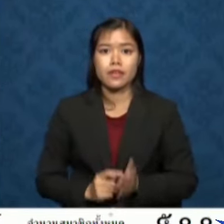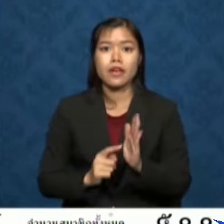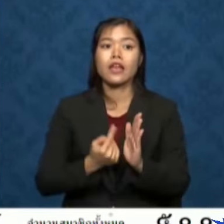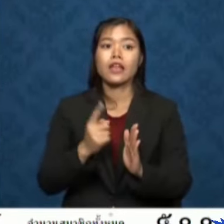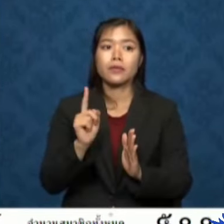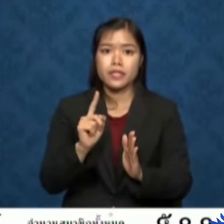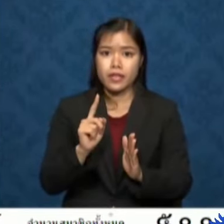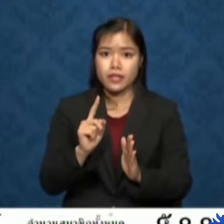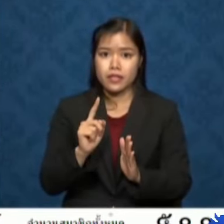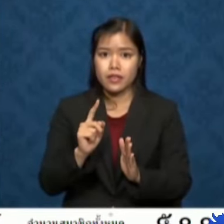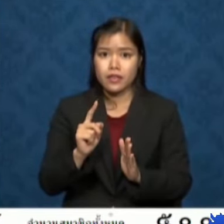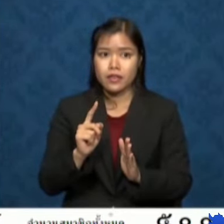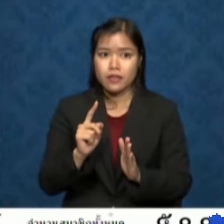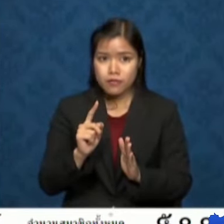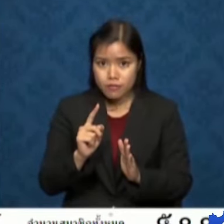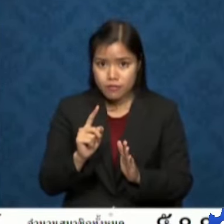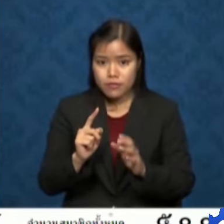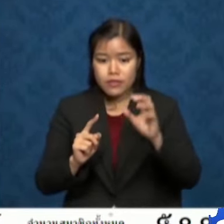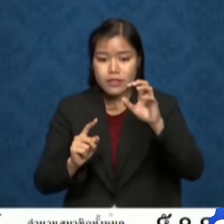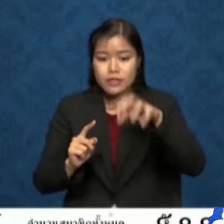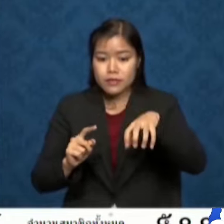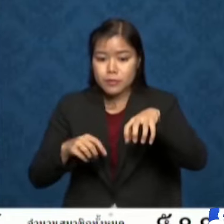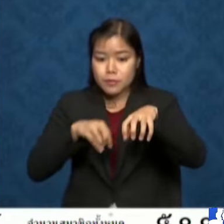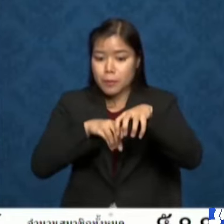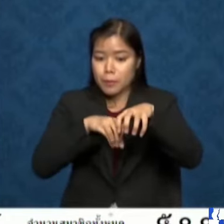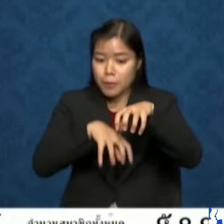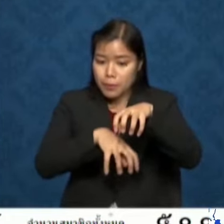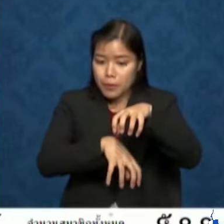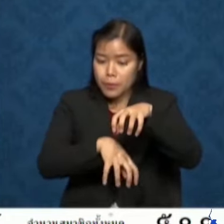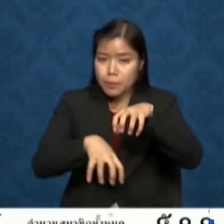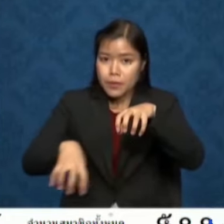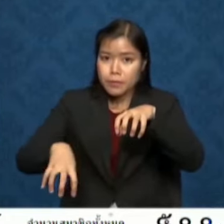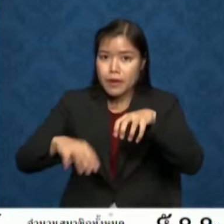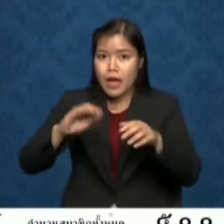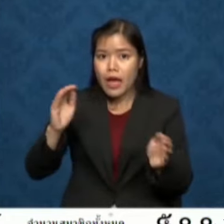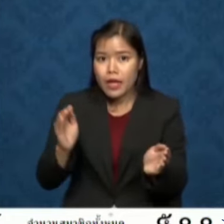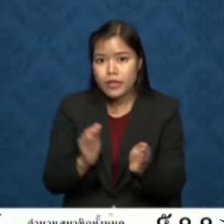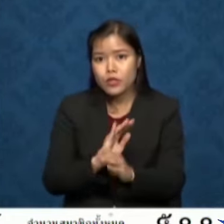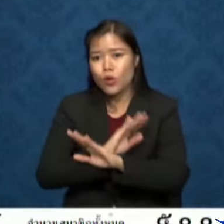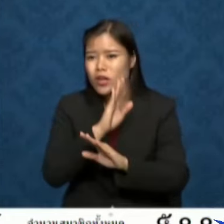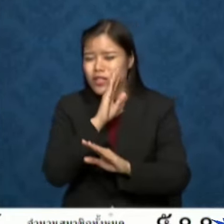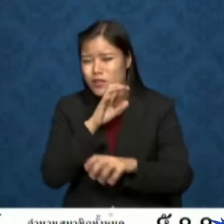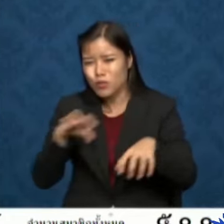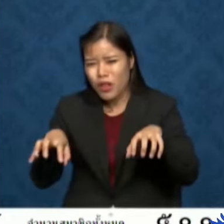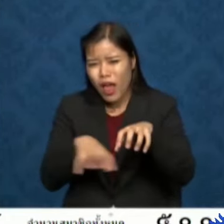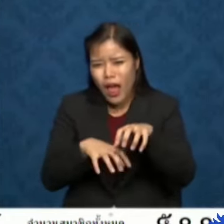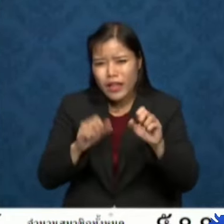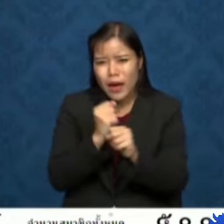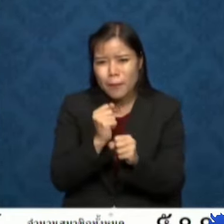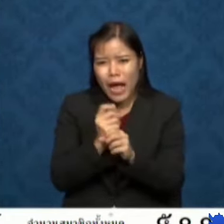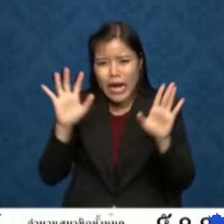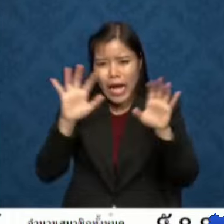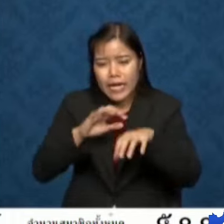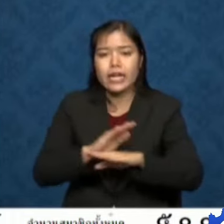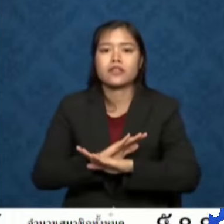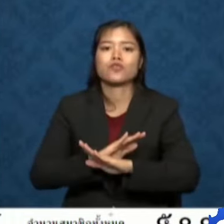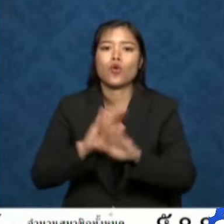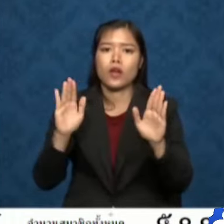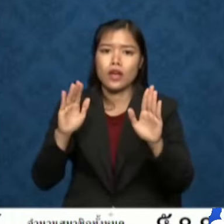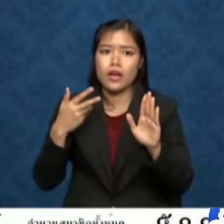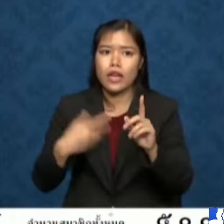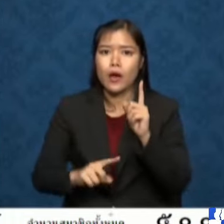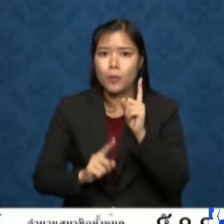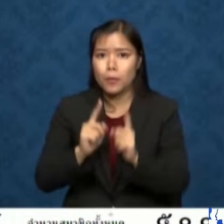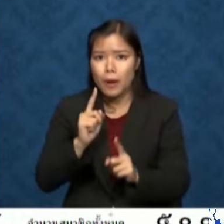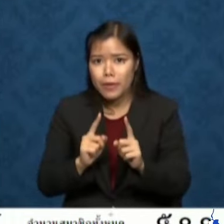คือการปรับปรุงโครงสร้างหน่วยงานภายในกระทรวงกลาโหมควบรวมยุบเลิกหน่วยงานที่ซ้ำซ้อนและประเมินภัยคุกคามและ